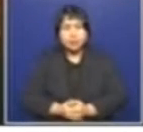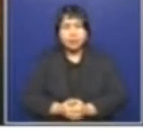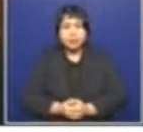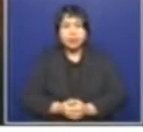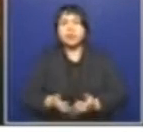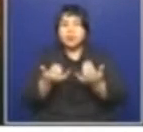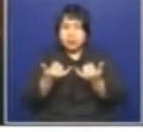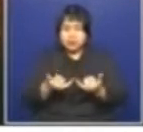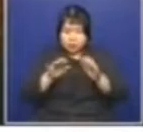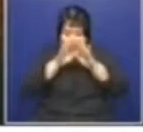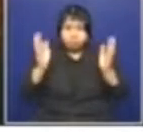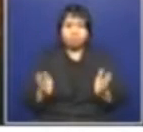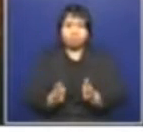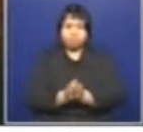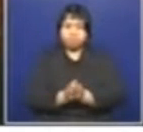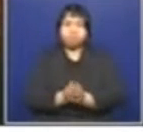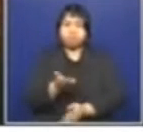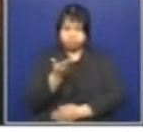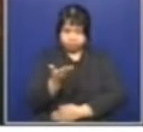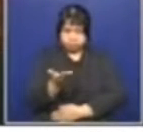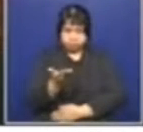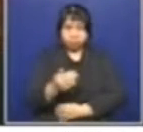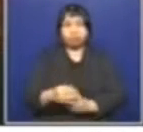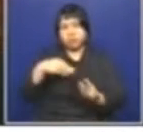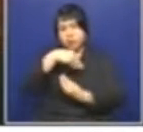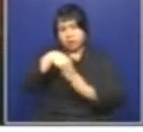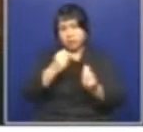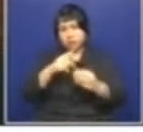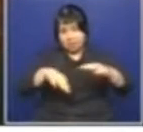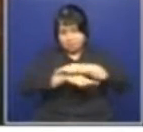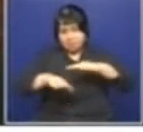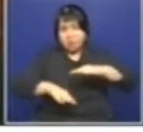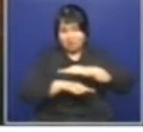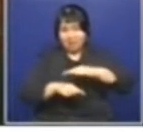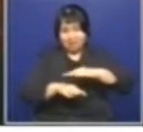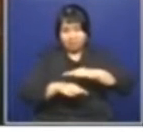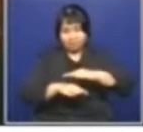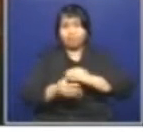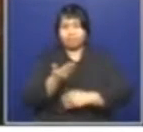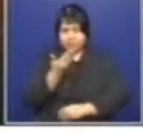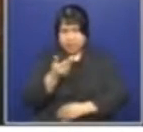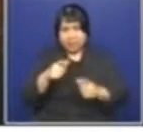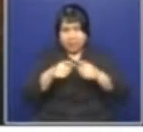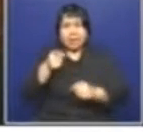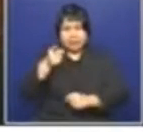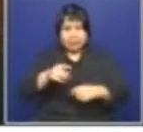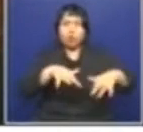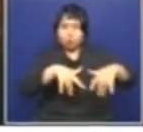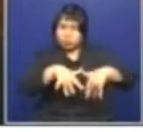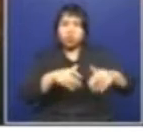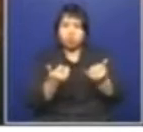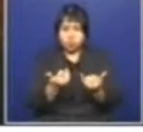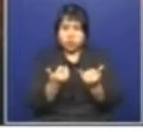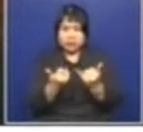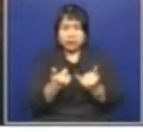พรวมนี่คือเศรษฐกิจฐานรากนี่คือสภาพความเป็นจริงของชาวบ้านที่อยู่วันนี้เราอยาก